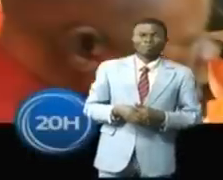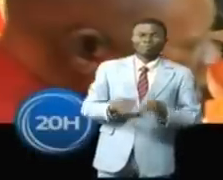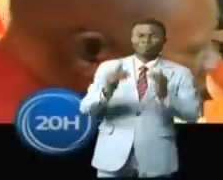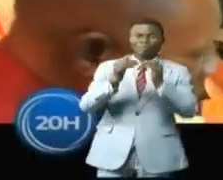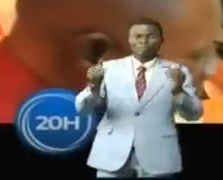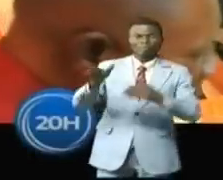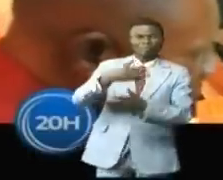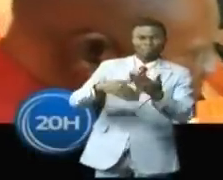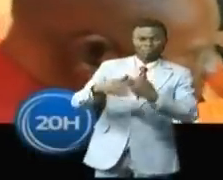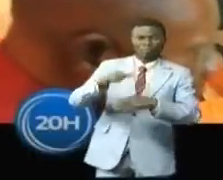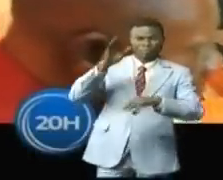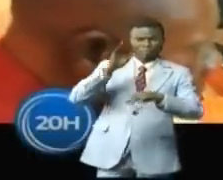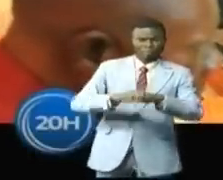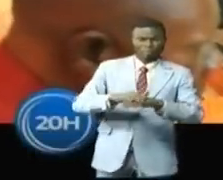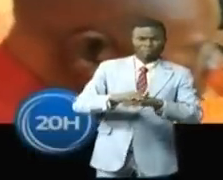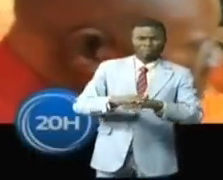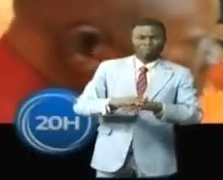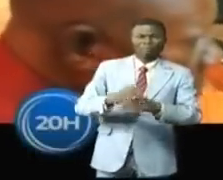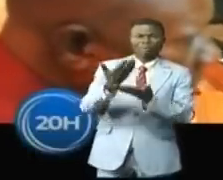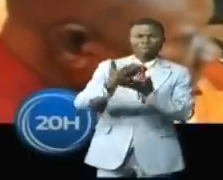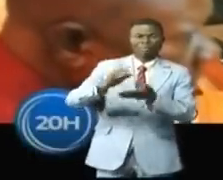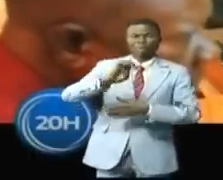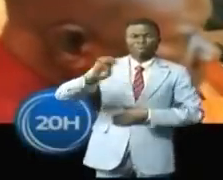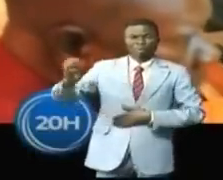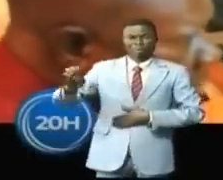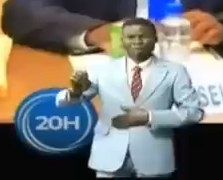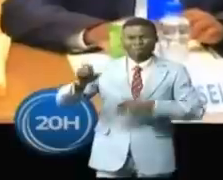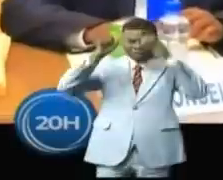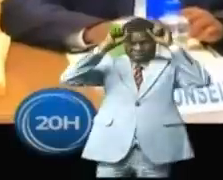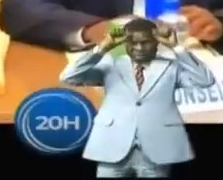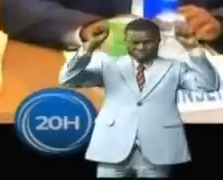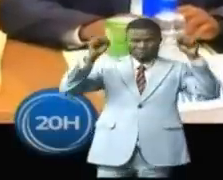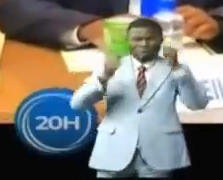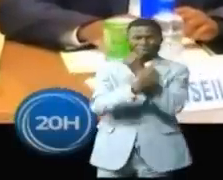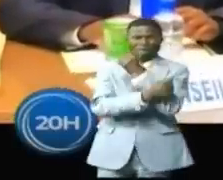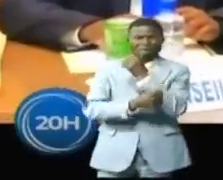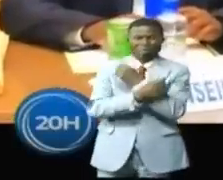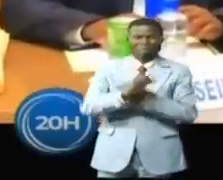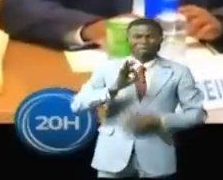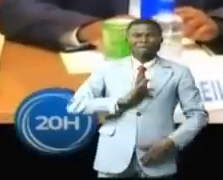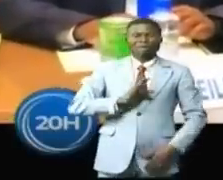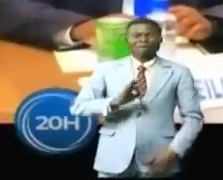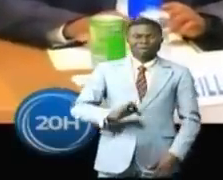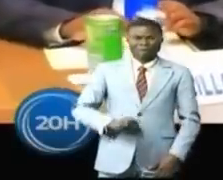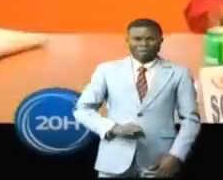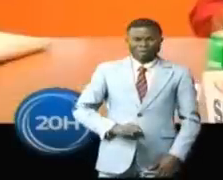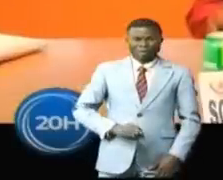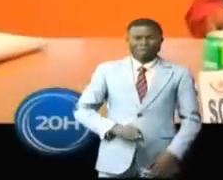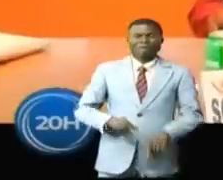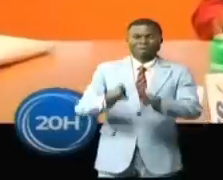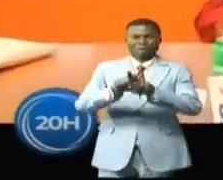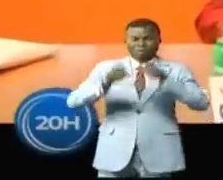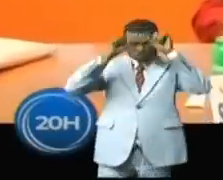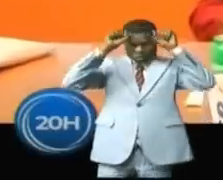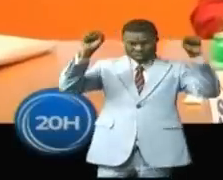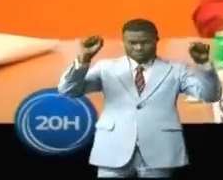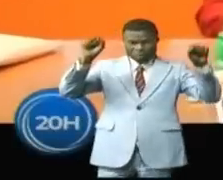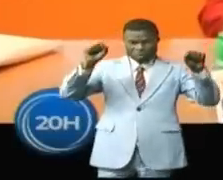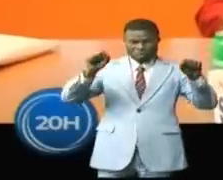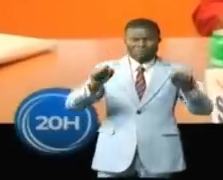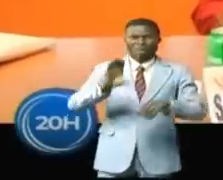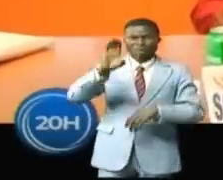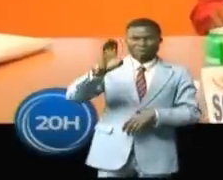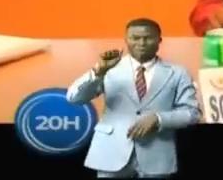l'insécurité persistante dans la sous-région, le chef de l'État Félix-Antoine Tshisekedi Tshilombo et président en exercice de la